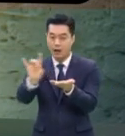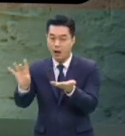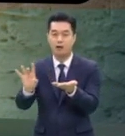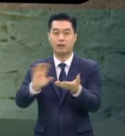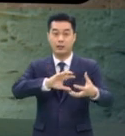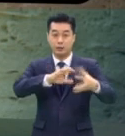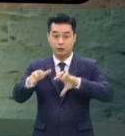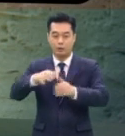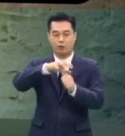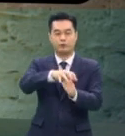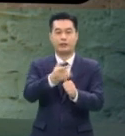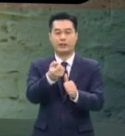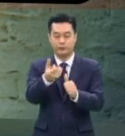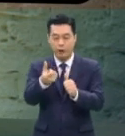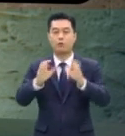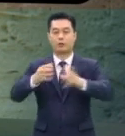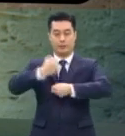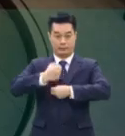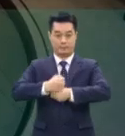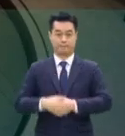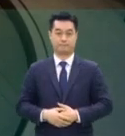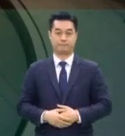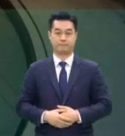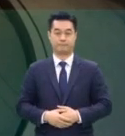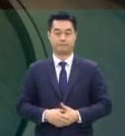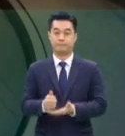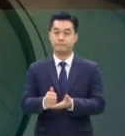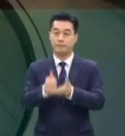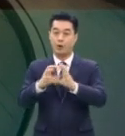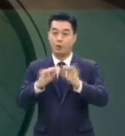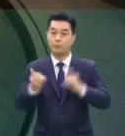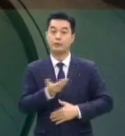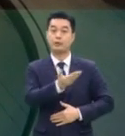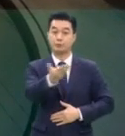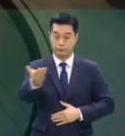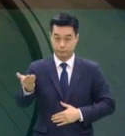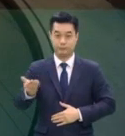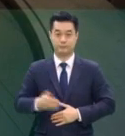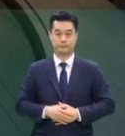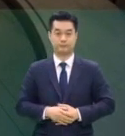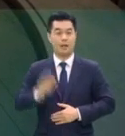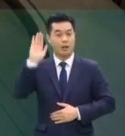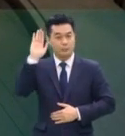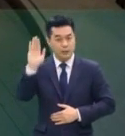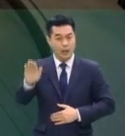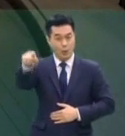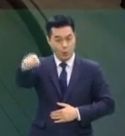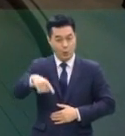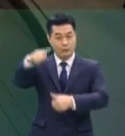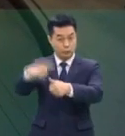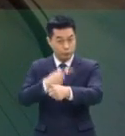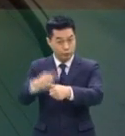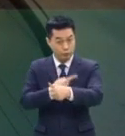5 규제 국가를 지향 하겠습니다 존경하는 국민 여러분 미래는 저절로 오는 것이 아니라